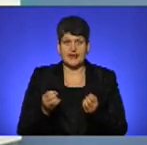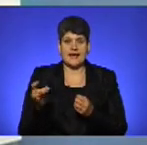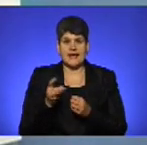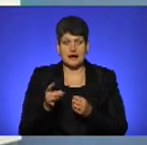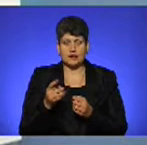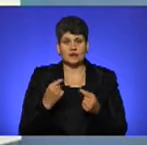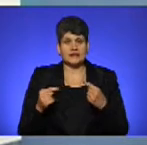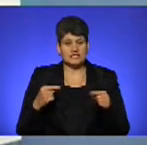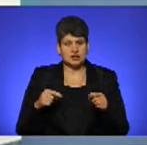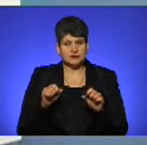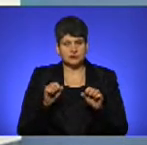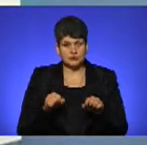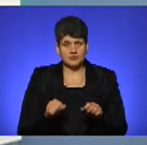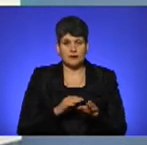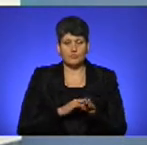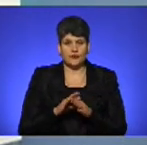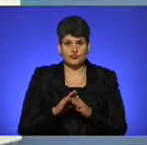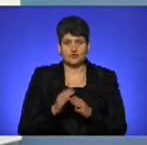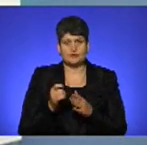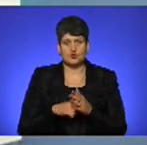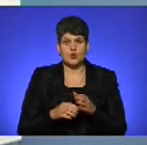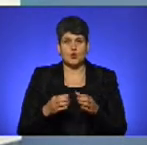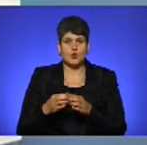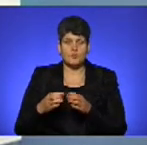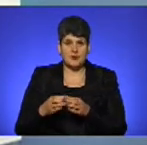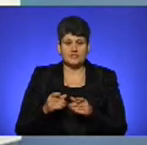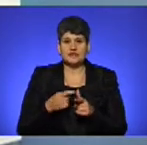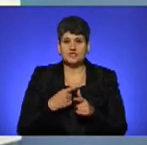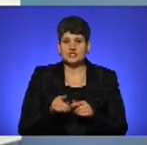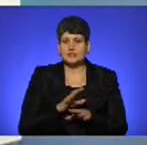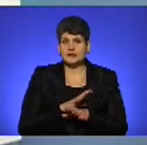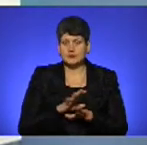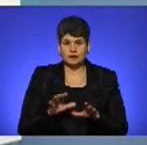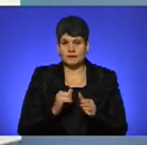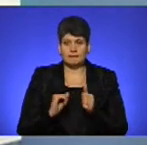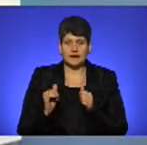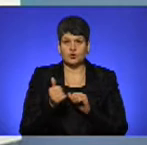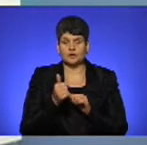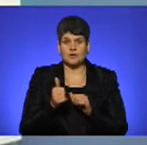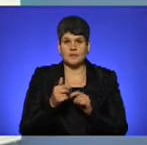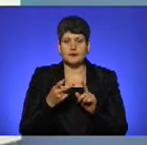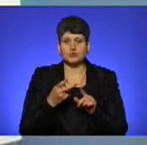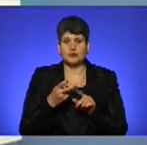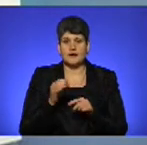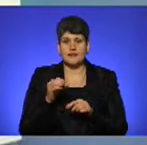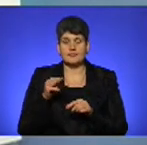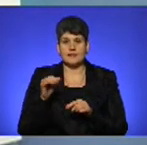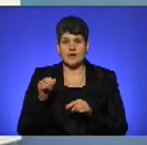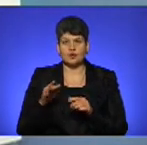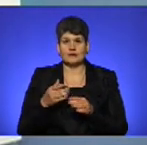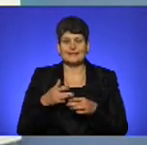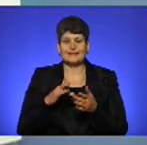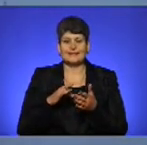інший, можливо, який повністю покриють громади? Чи також ми не будемо передовиками, скажімо, вже в другого етапу